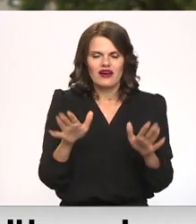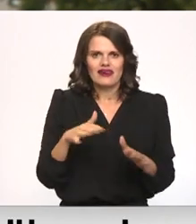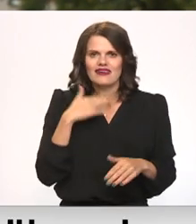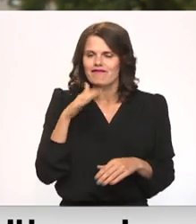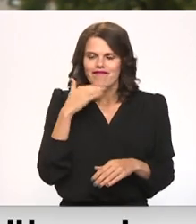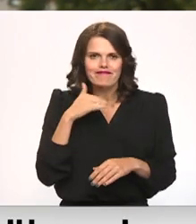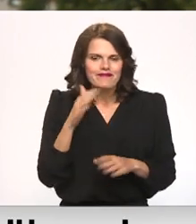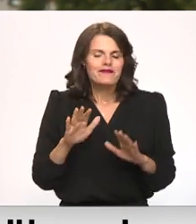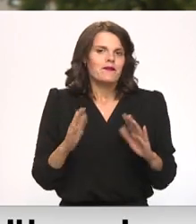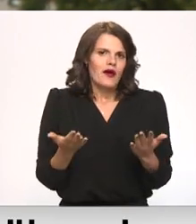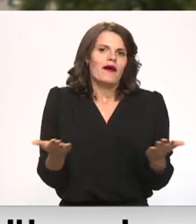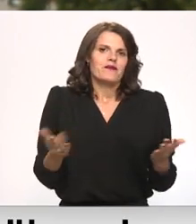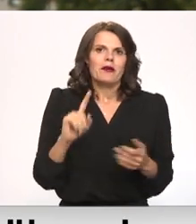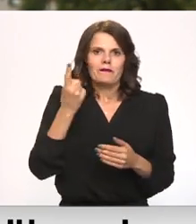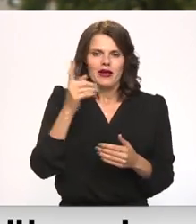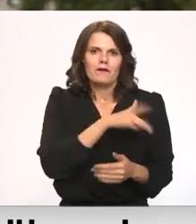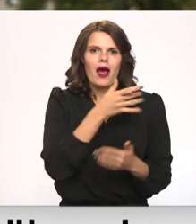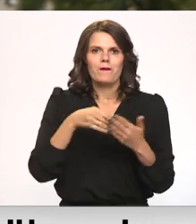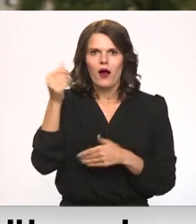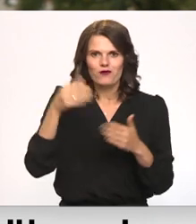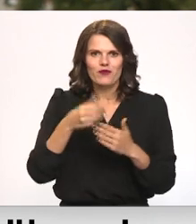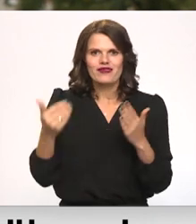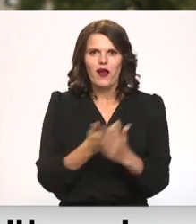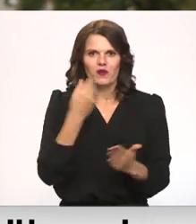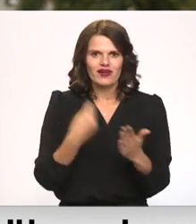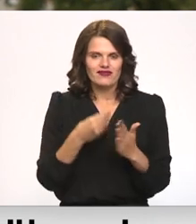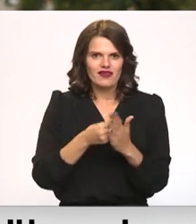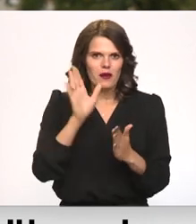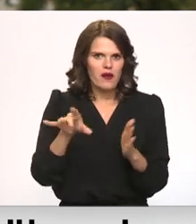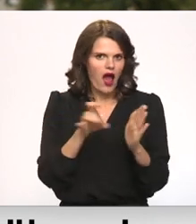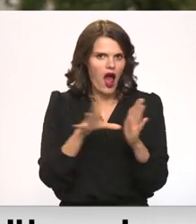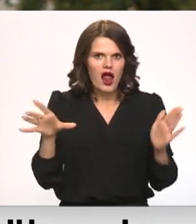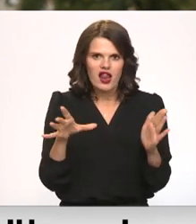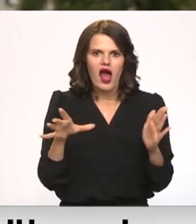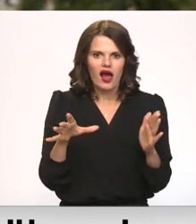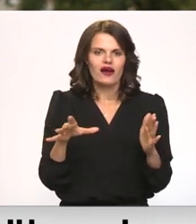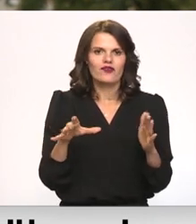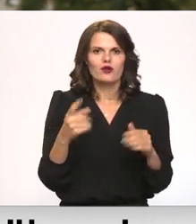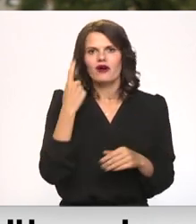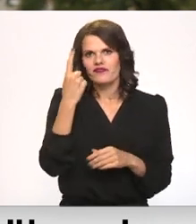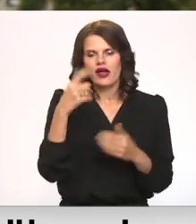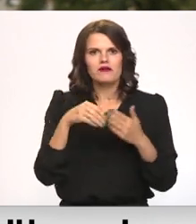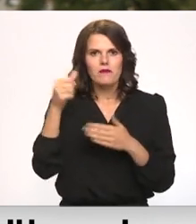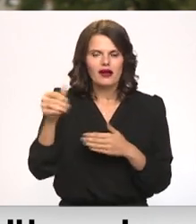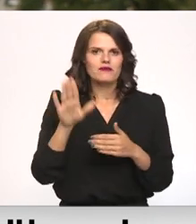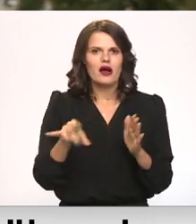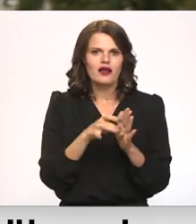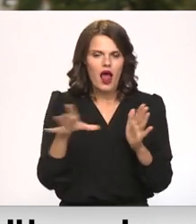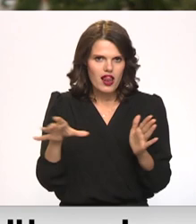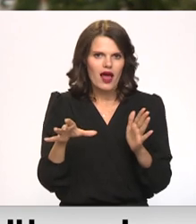gaidam, bet pirmie rēķini pēc jauniem tarifiem mums ir par elektrību, un tur pieņemsim viens rēķins par